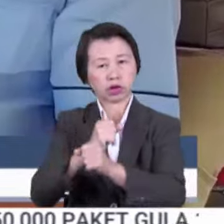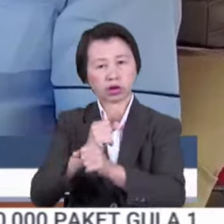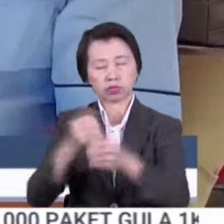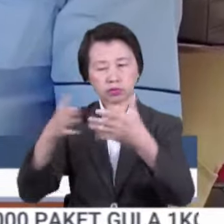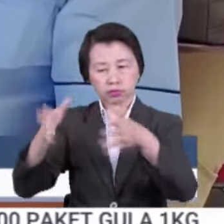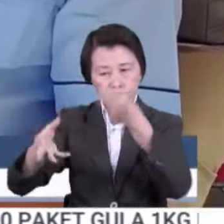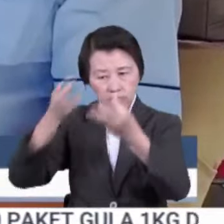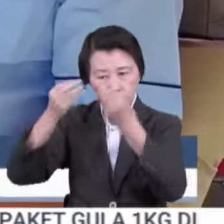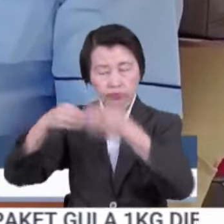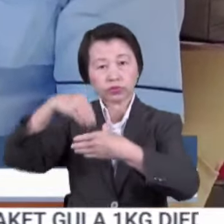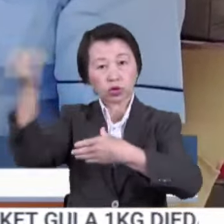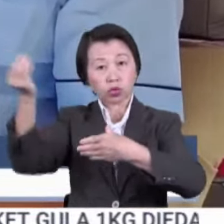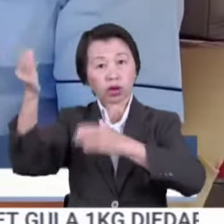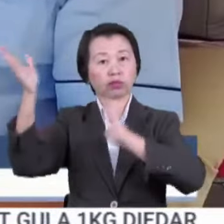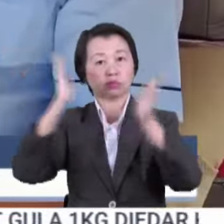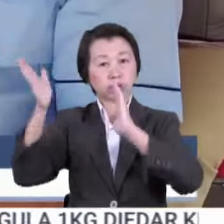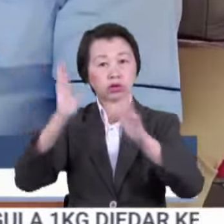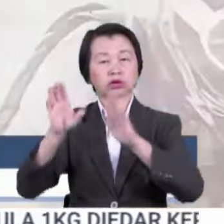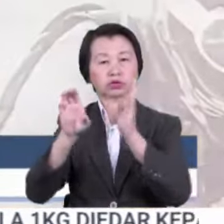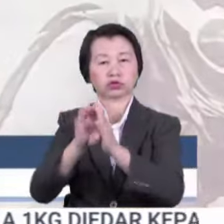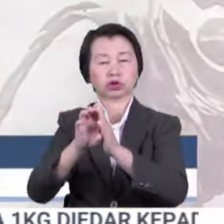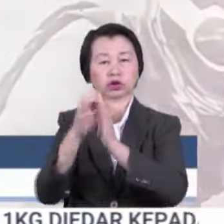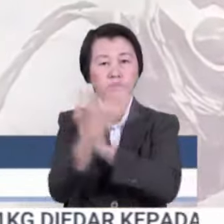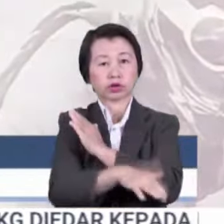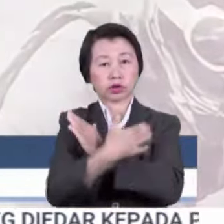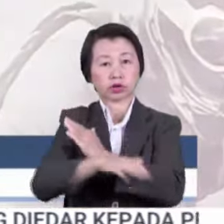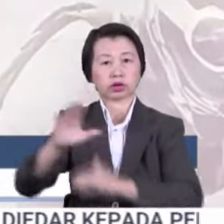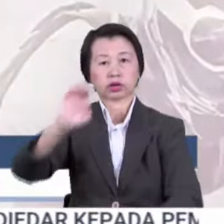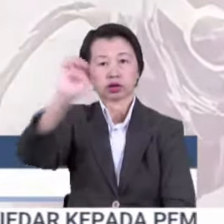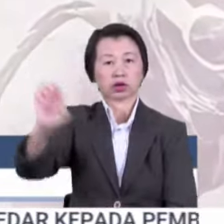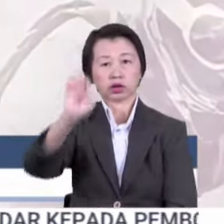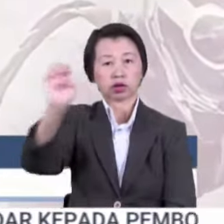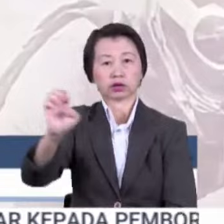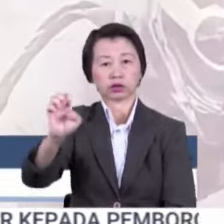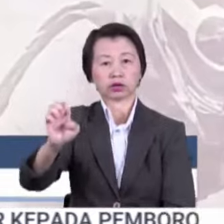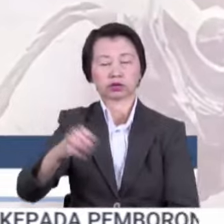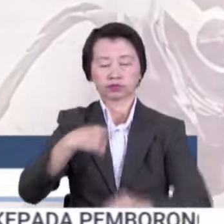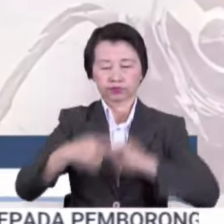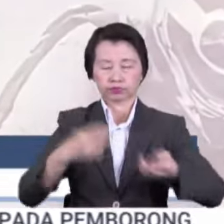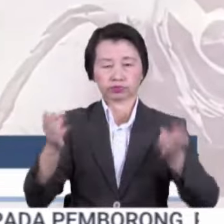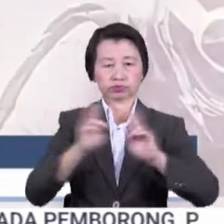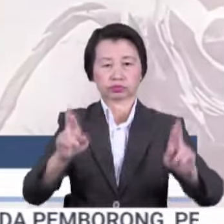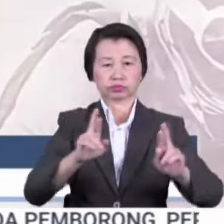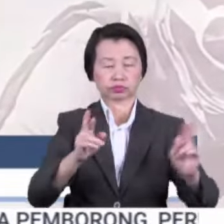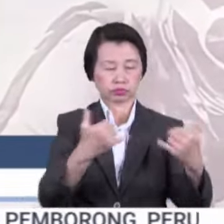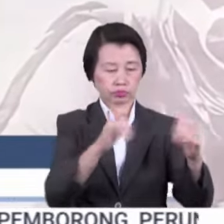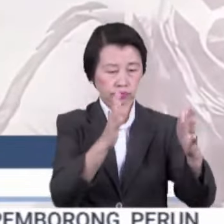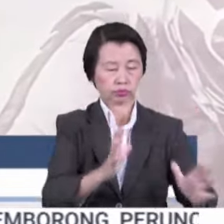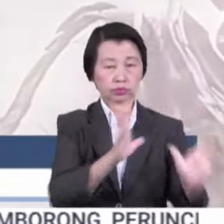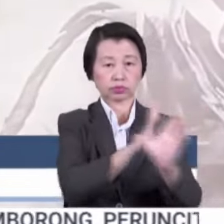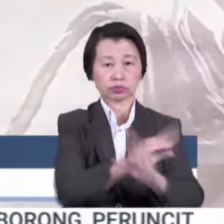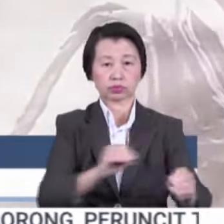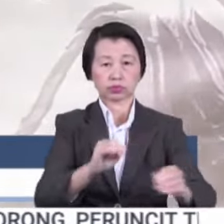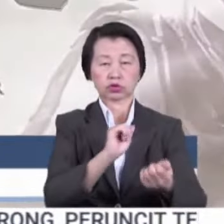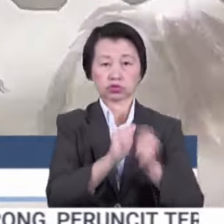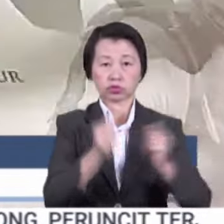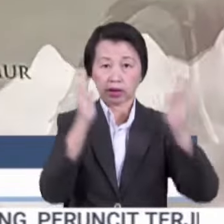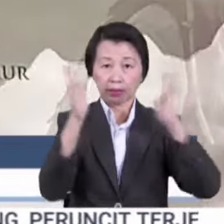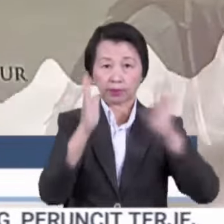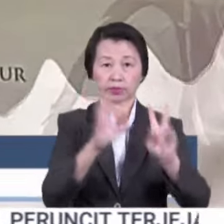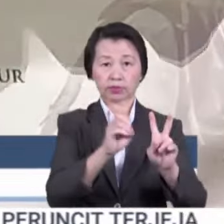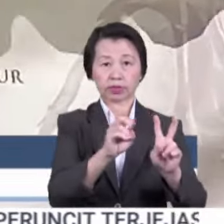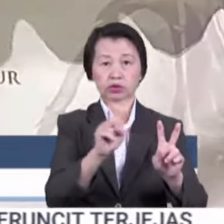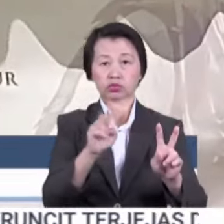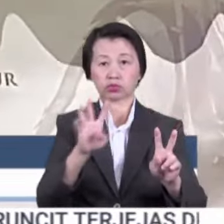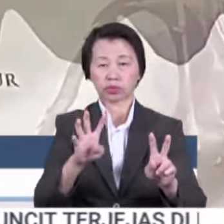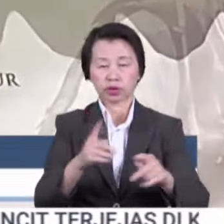Penjahat di luar negara seperti di negara-negara Eropa berkaitan persediaan atlet Serawak untuk Sukma 2024 di